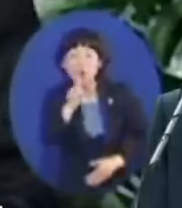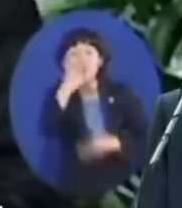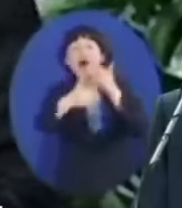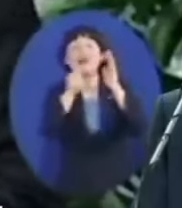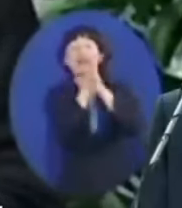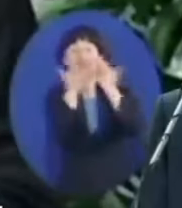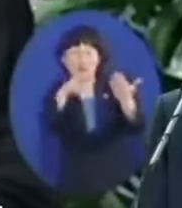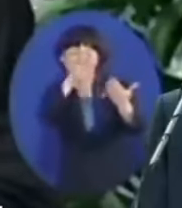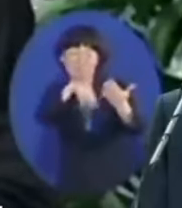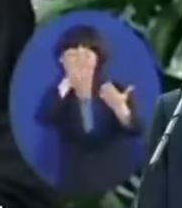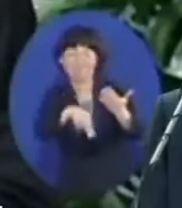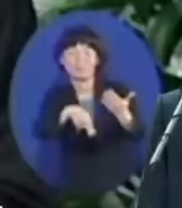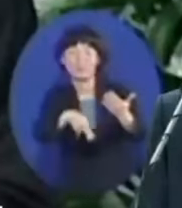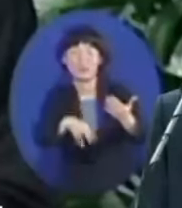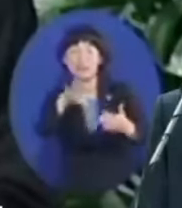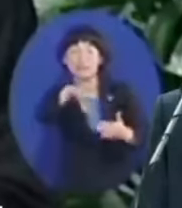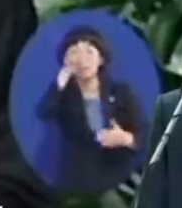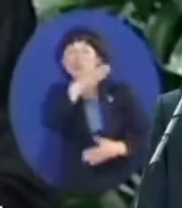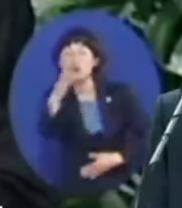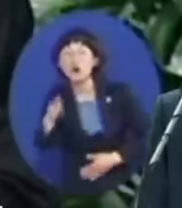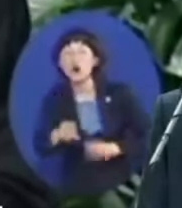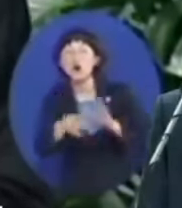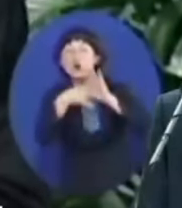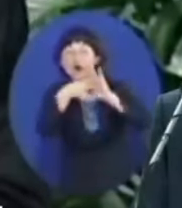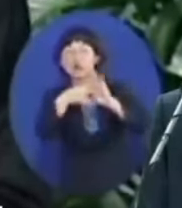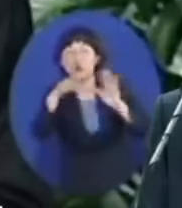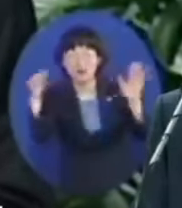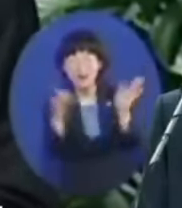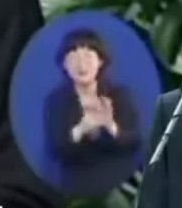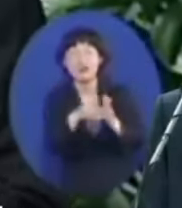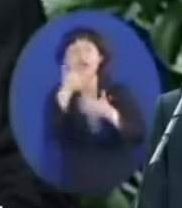것입니다. 성경은 창세기부터 요한계시록까지 하나님